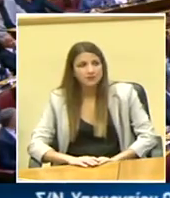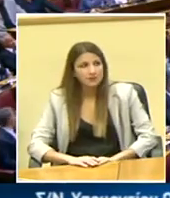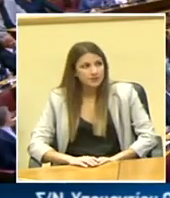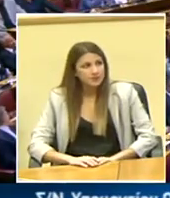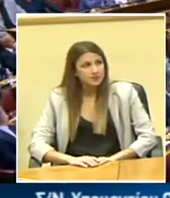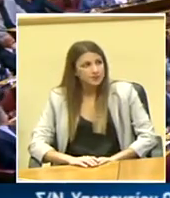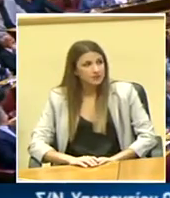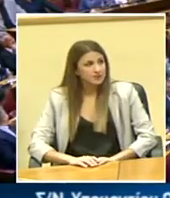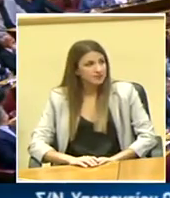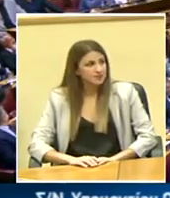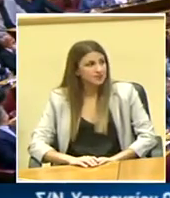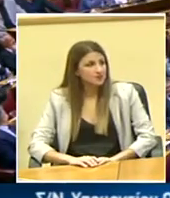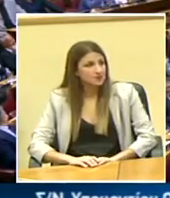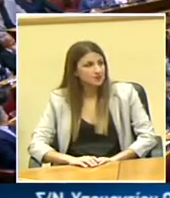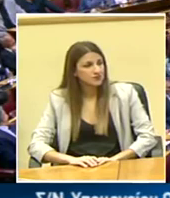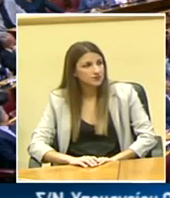Παρακαλώ.